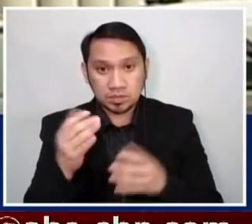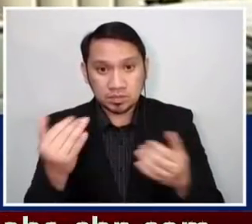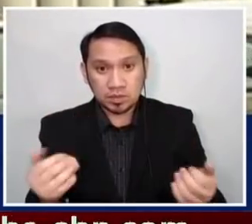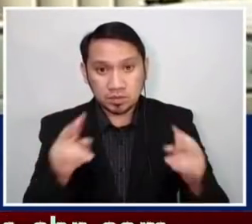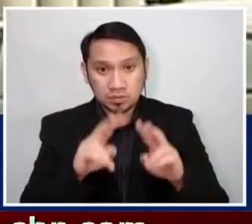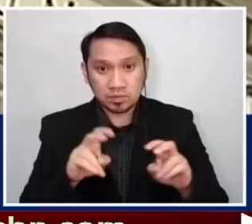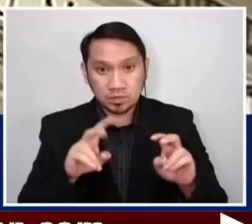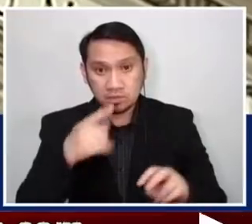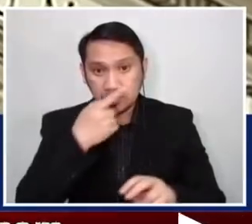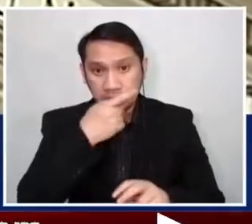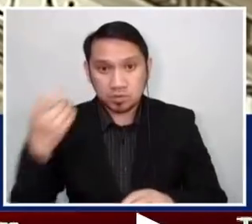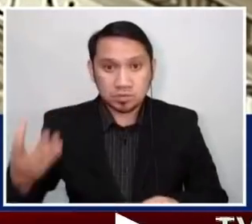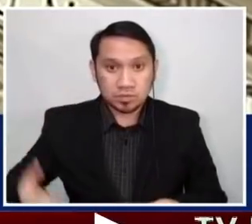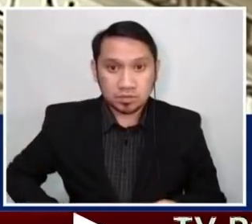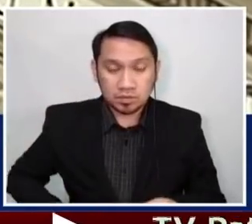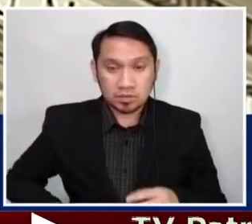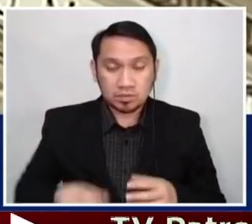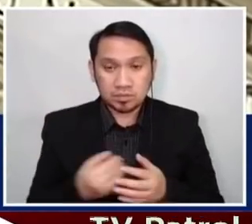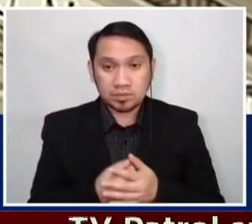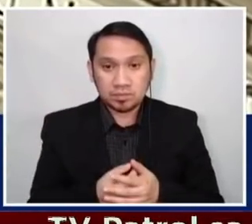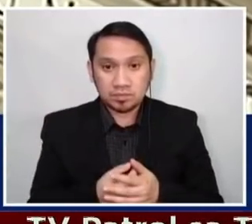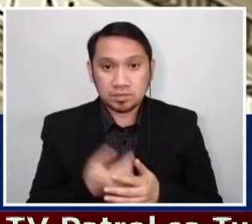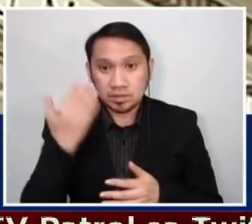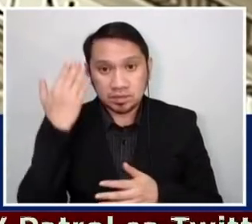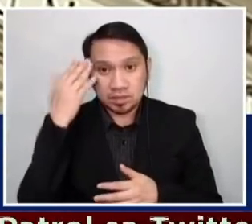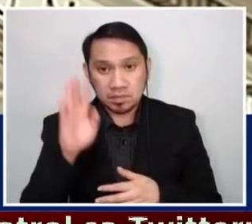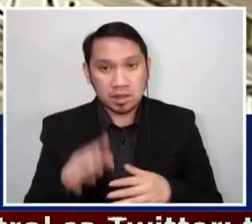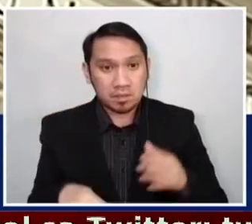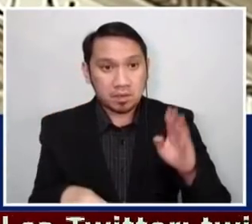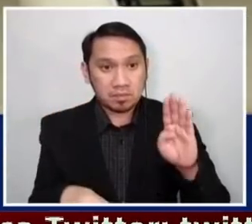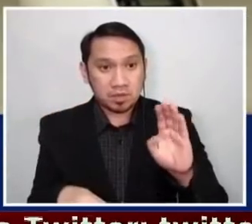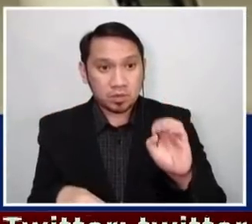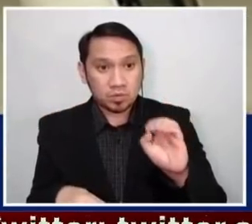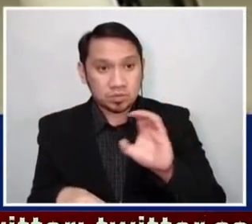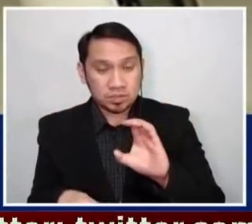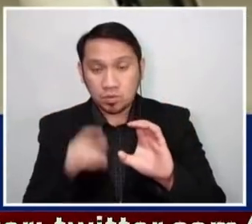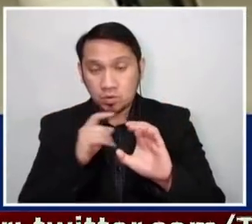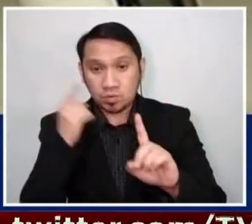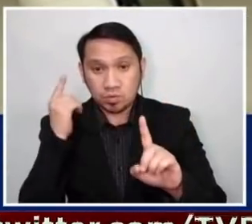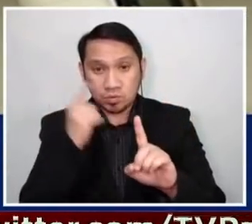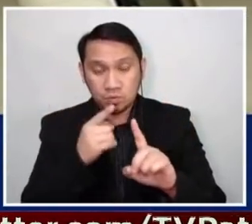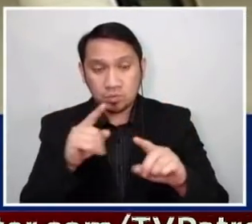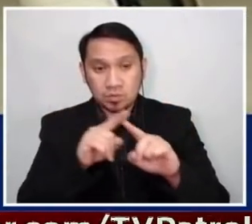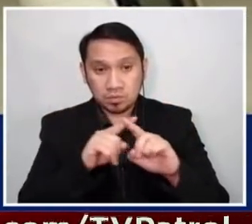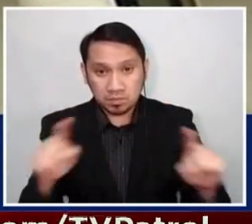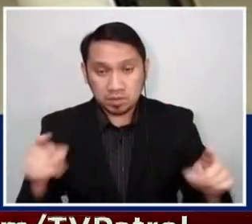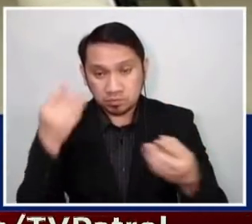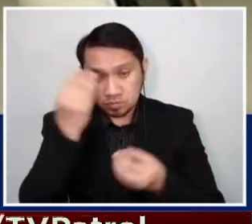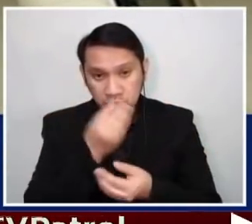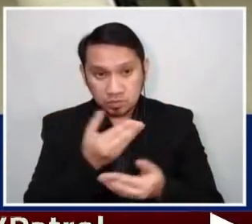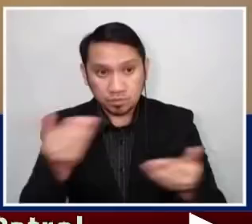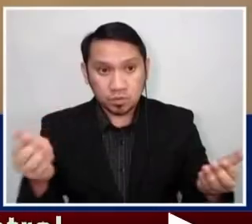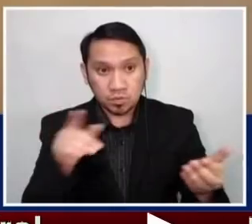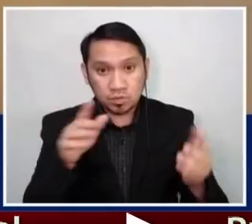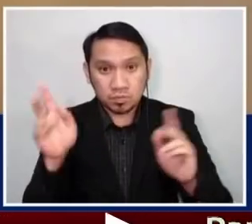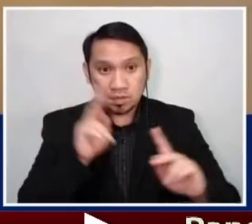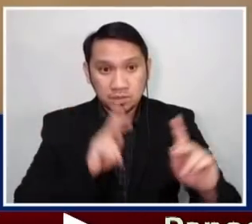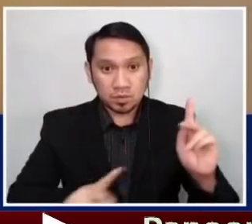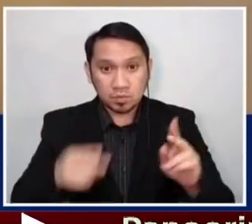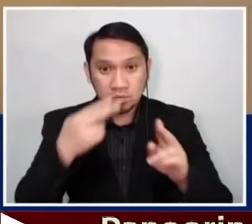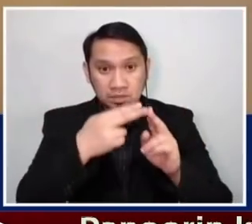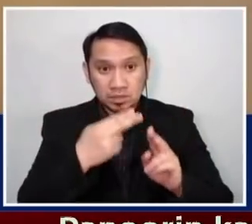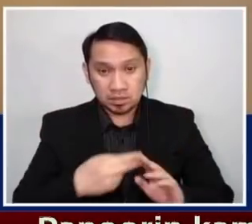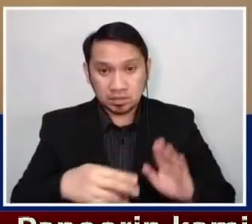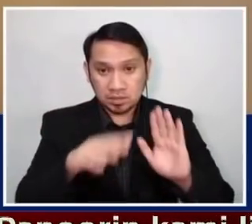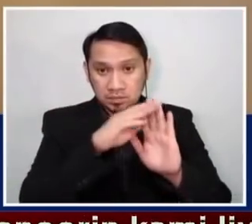umano sa korupsyon. Hindi pa masabi ng BOC kung tinatarget sila, pero inalerto na ang mga nasa listahan. They were given